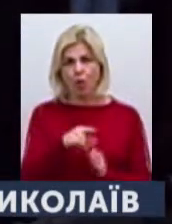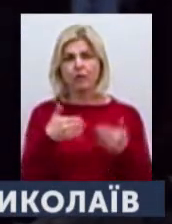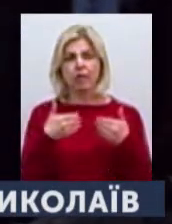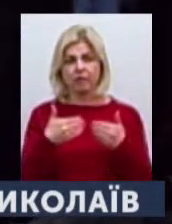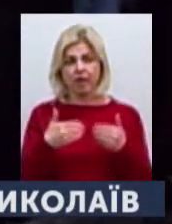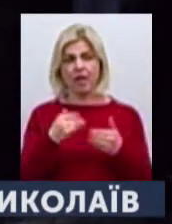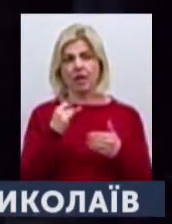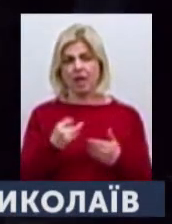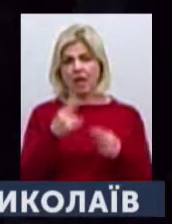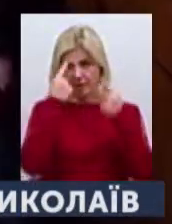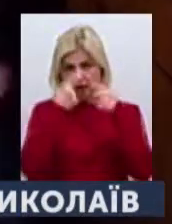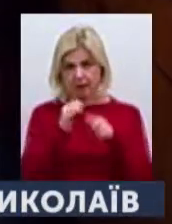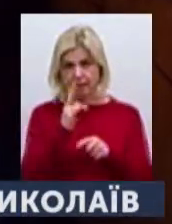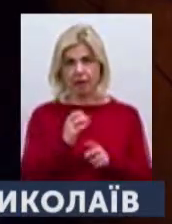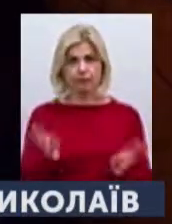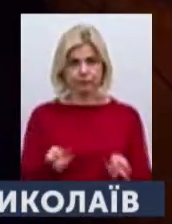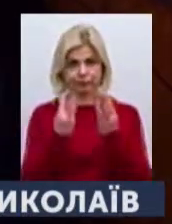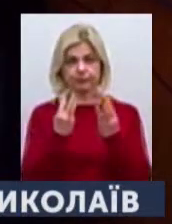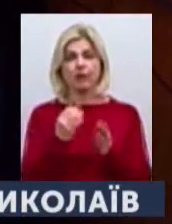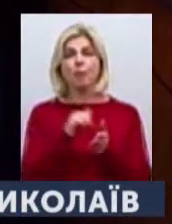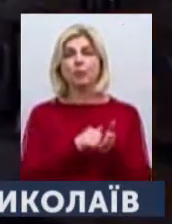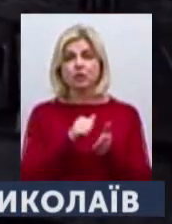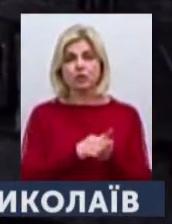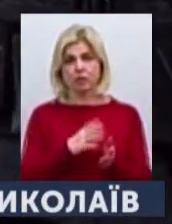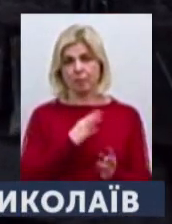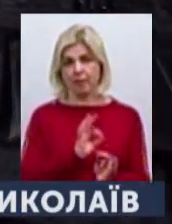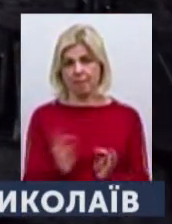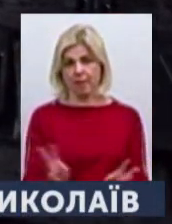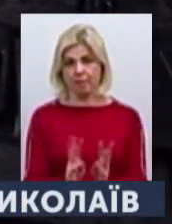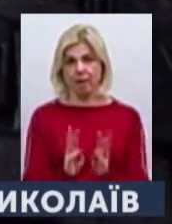техніка. За попередньою інформацією, причина пожежі – підпал.